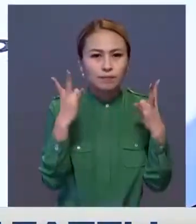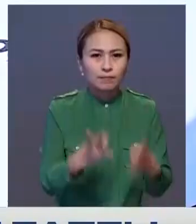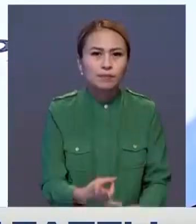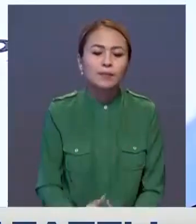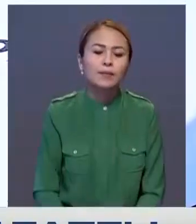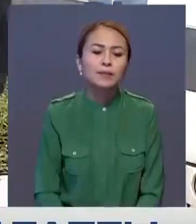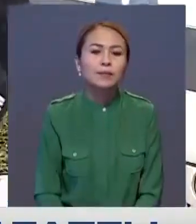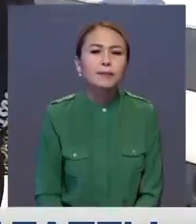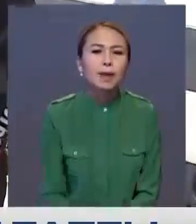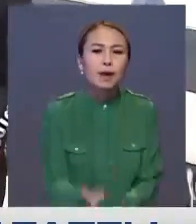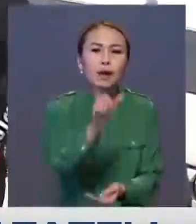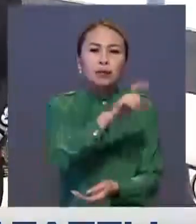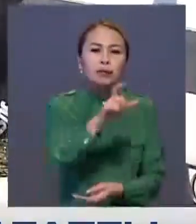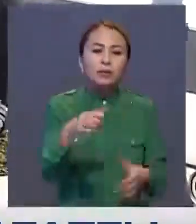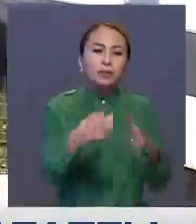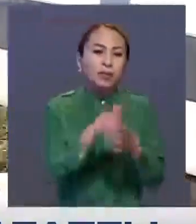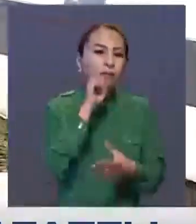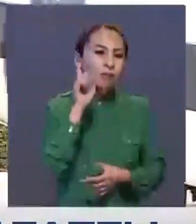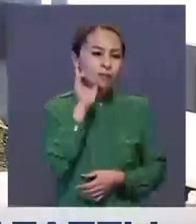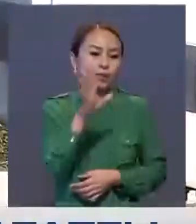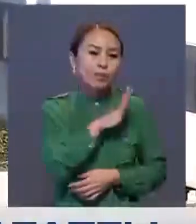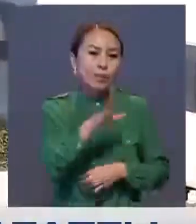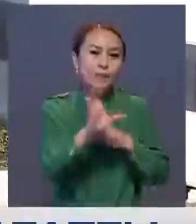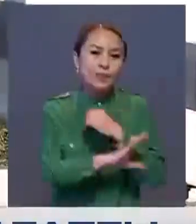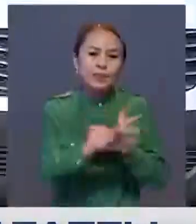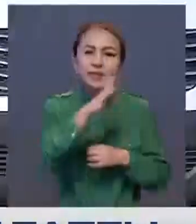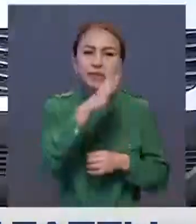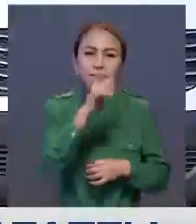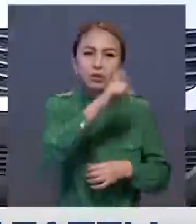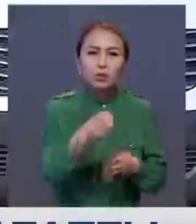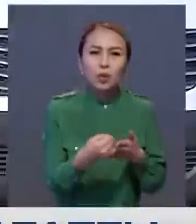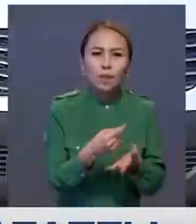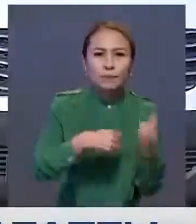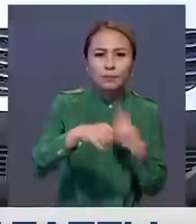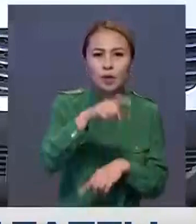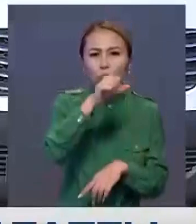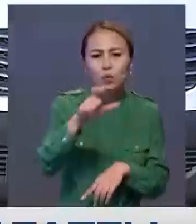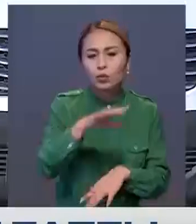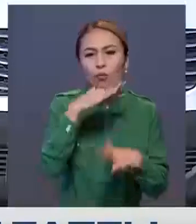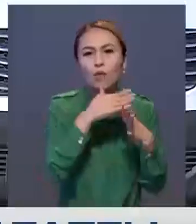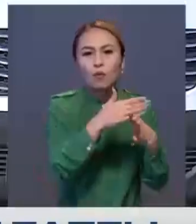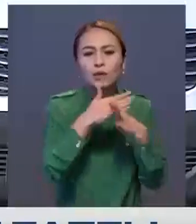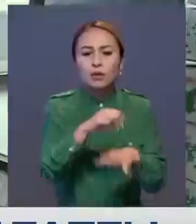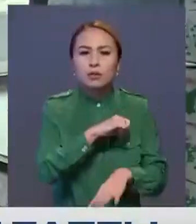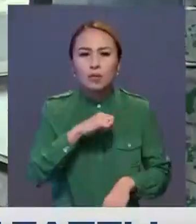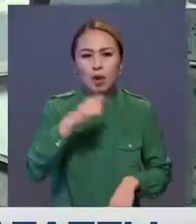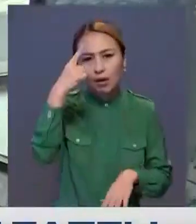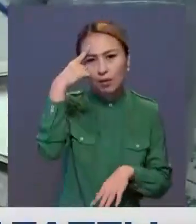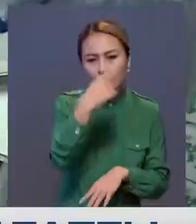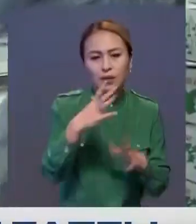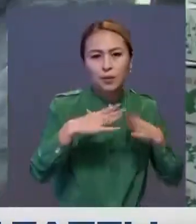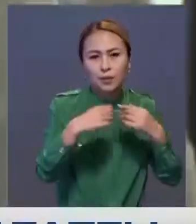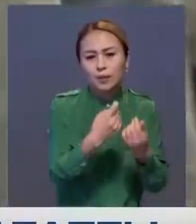тұр. Еріктілердің айтуынша соңғы уақытта көмек көрсетемін дейтін кәсіпкерлер саны көбейген. Кейбірі өзі хабарласып, аз